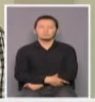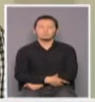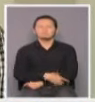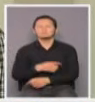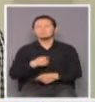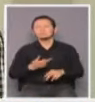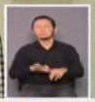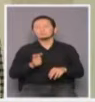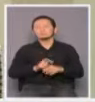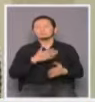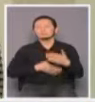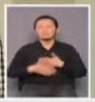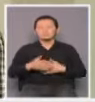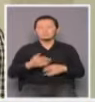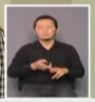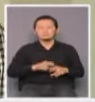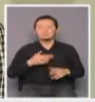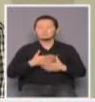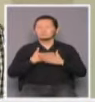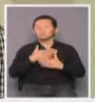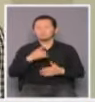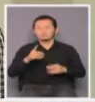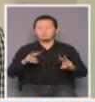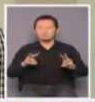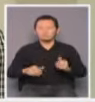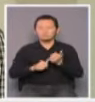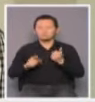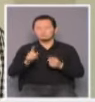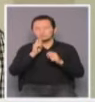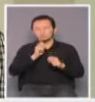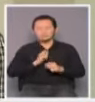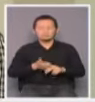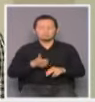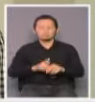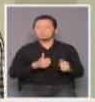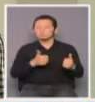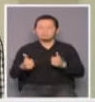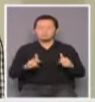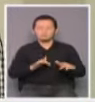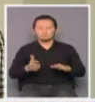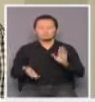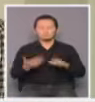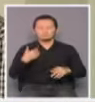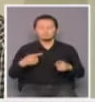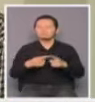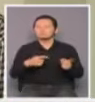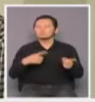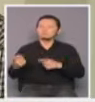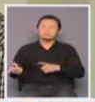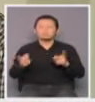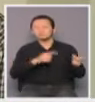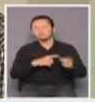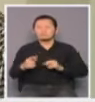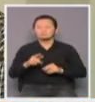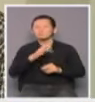Я очень рад. Выражаю свою благодарность таким депутатам. Он сделал очень благое дело. Раньше мы снимали жилье и переезжали с места